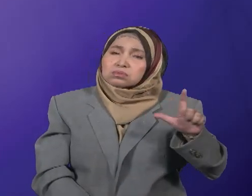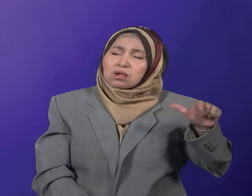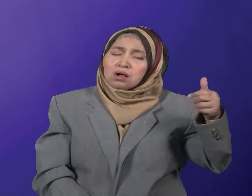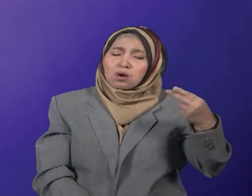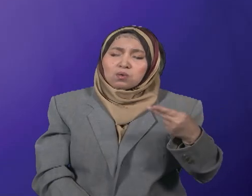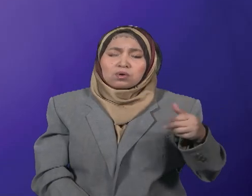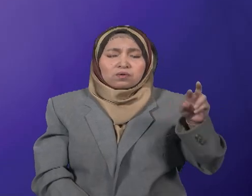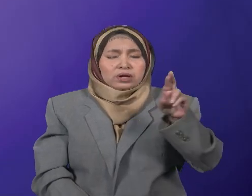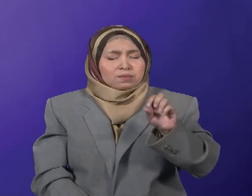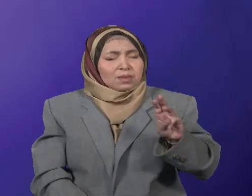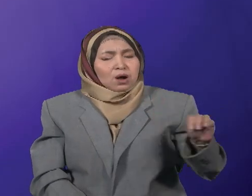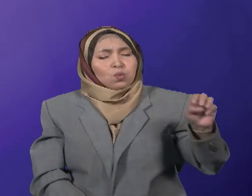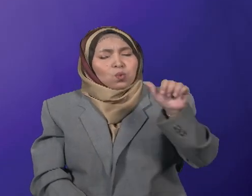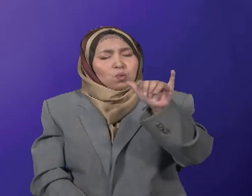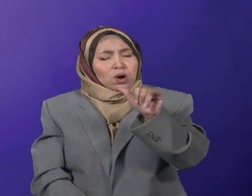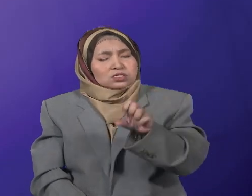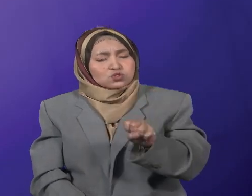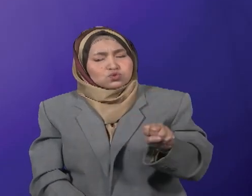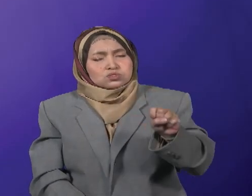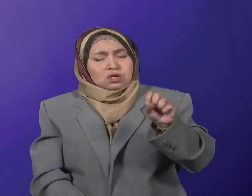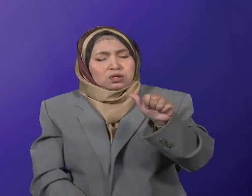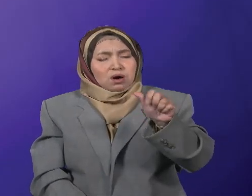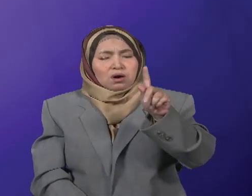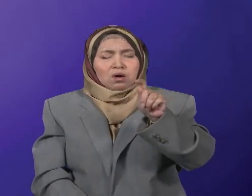الرِّبَا وَيُرْبِي